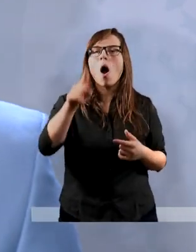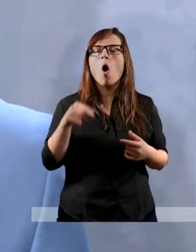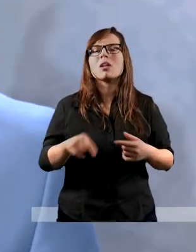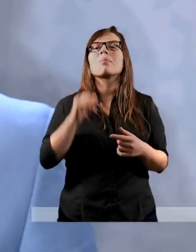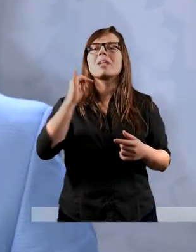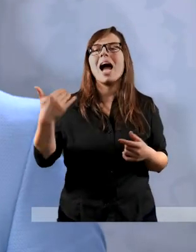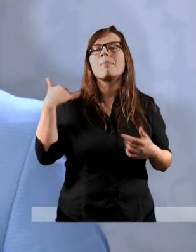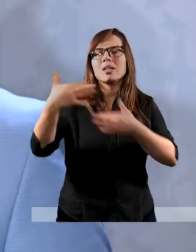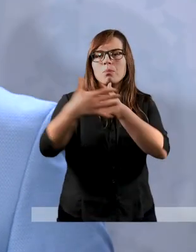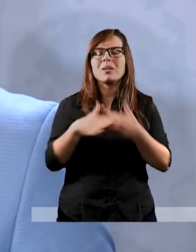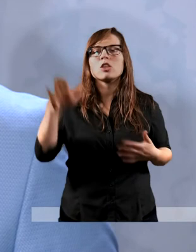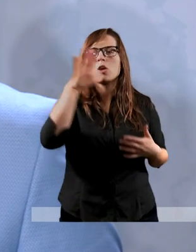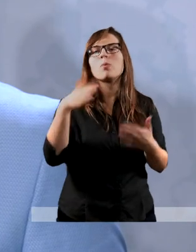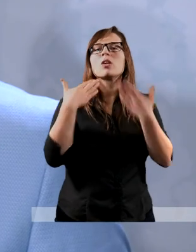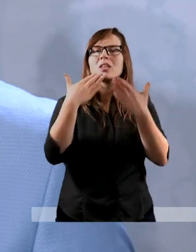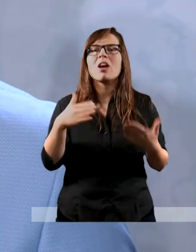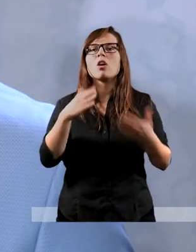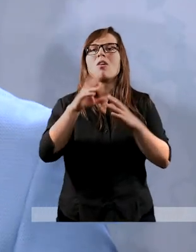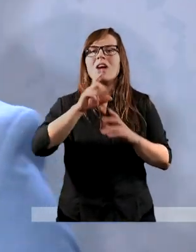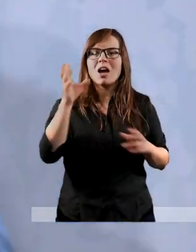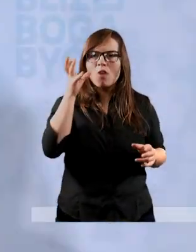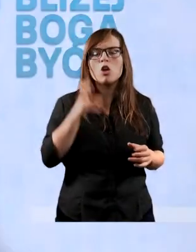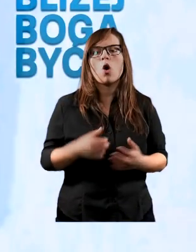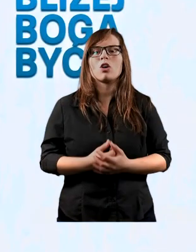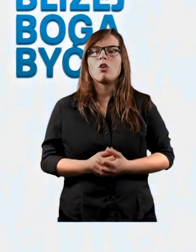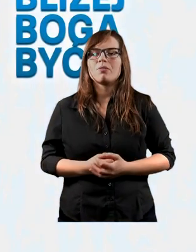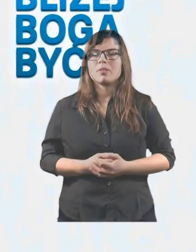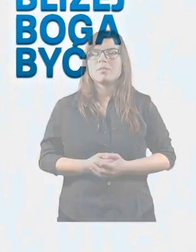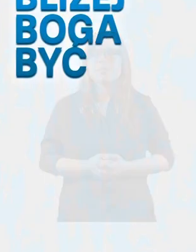tym, jak być bliżej Boga. Dziękuję serdecznie, Wojciech Orzechowski, pozdrawiam.